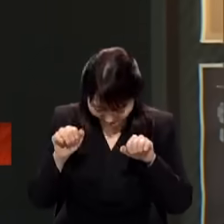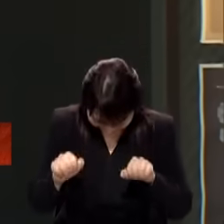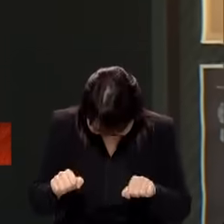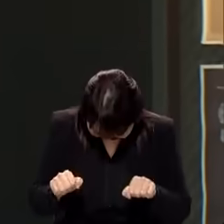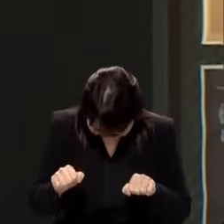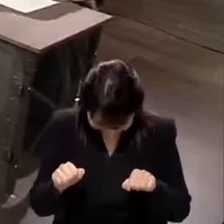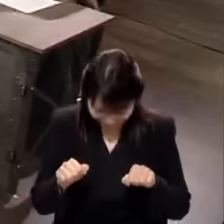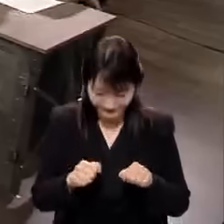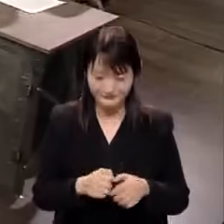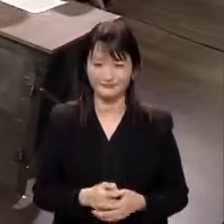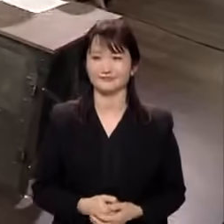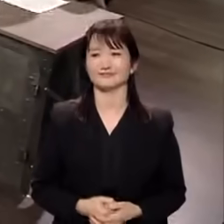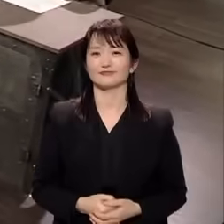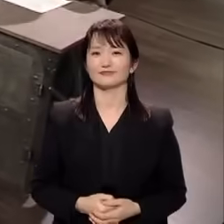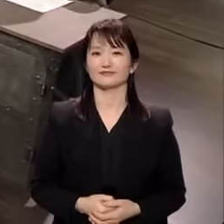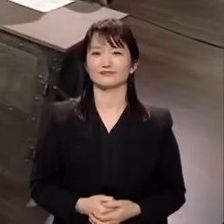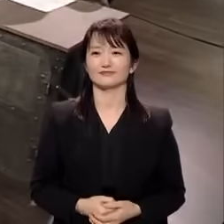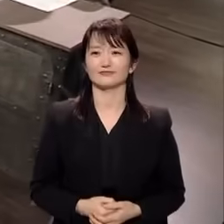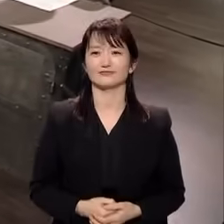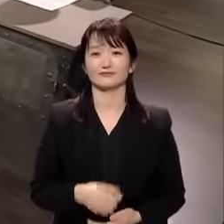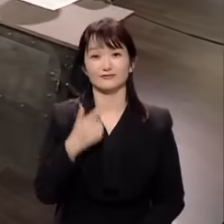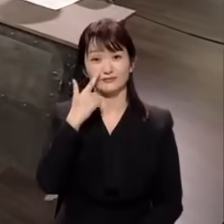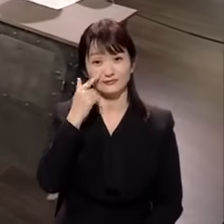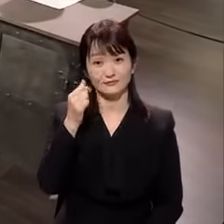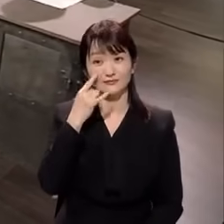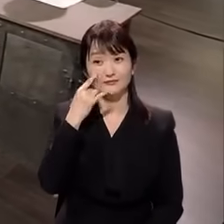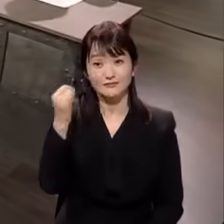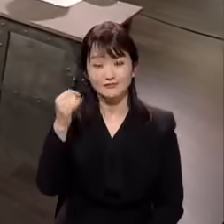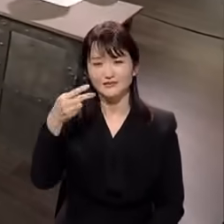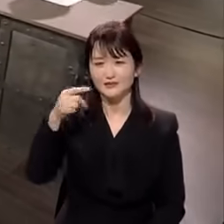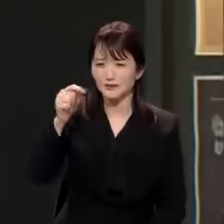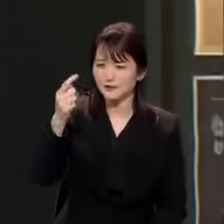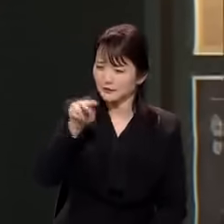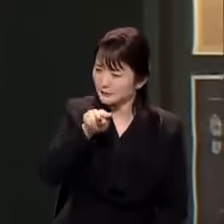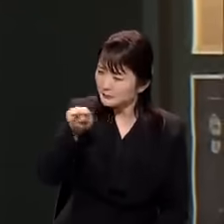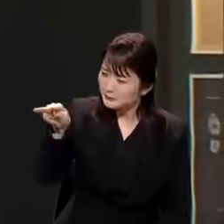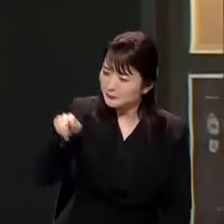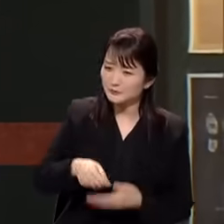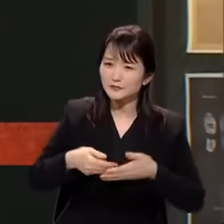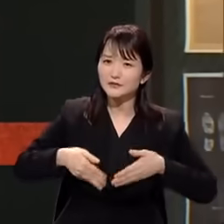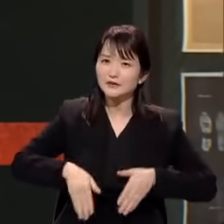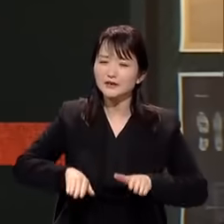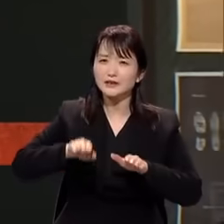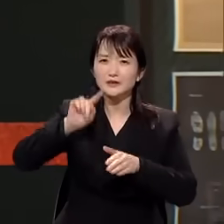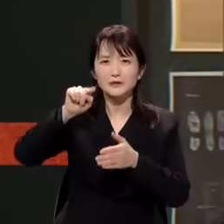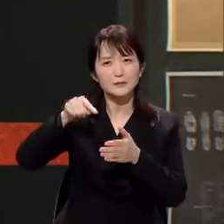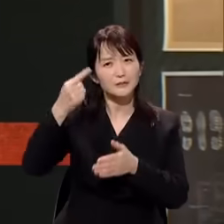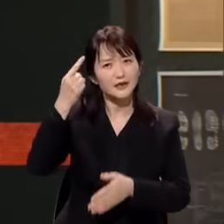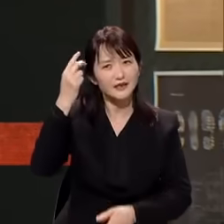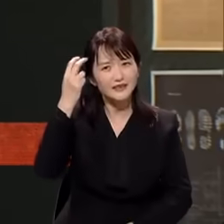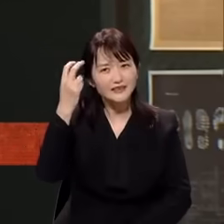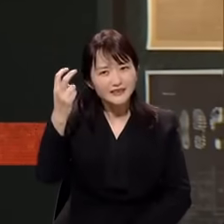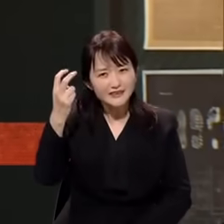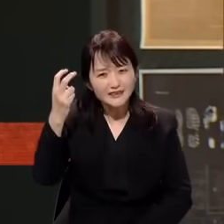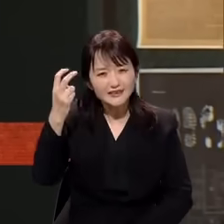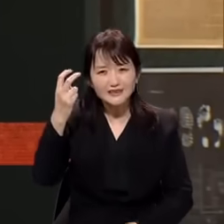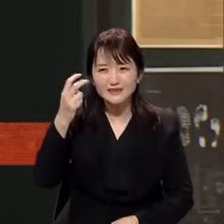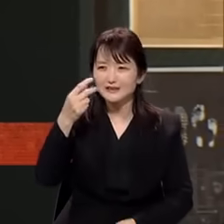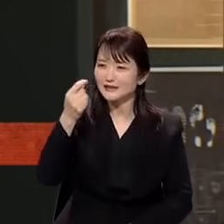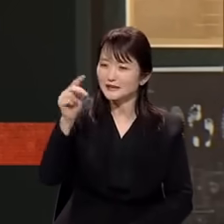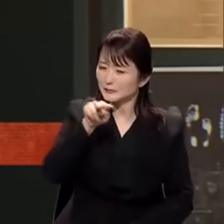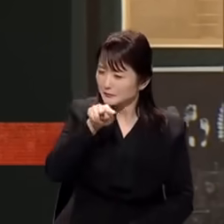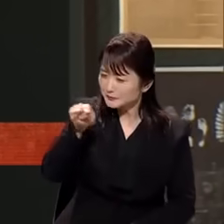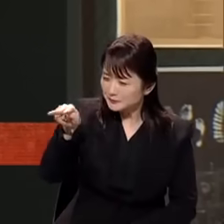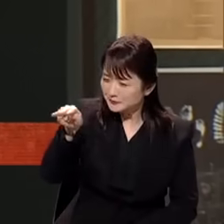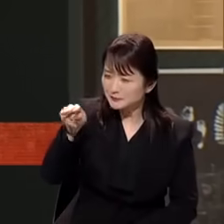안녕하세요. 안녕하세요. 예, 아빠 엄마가 사반가족이라 생후 120일 된 우리 재아도 사반만 뚫어져라 봅니다